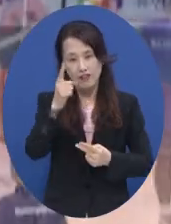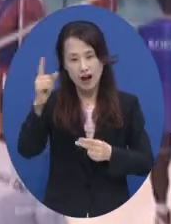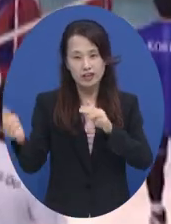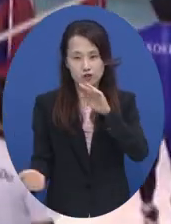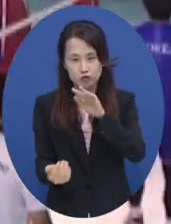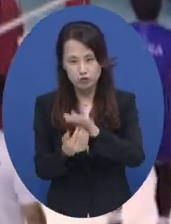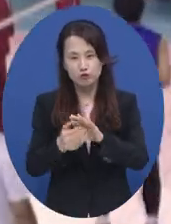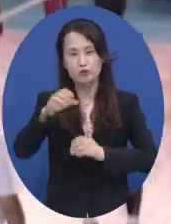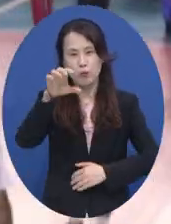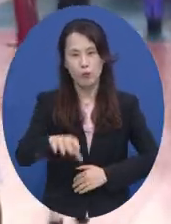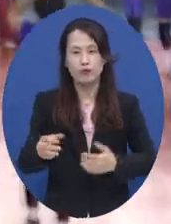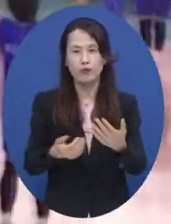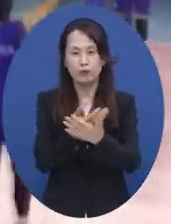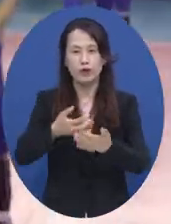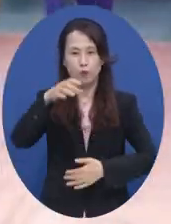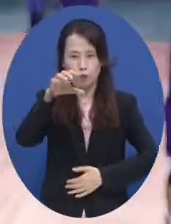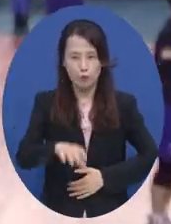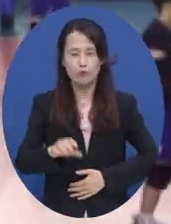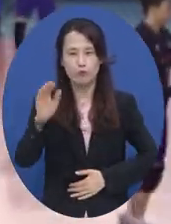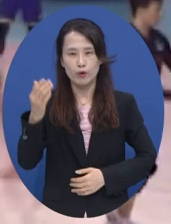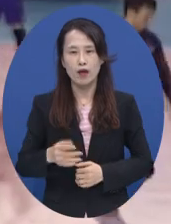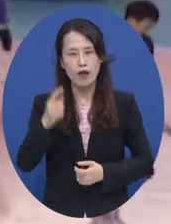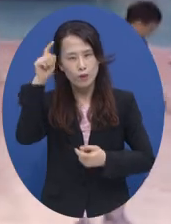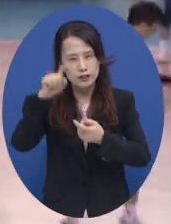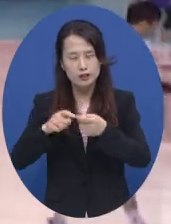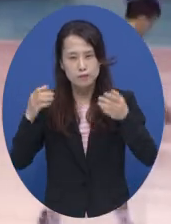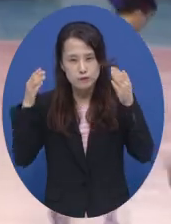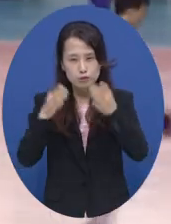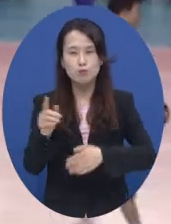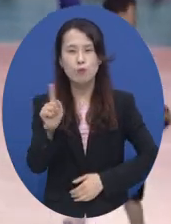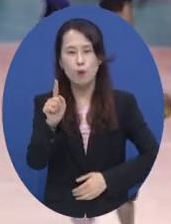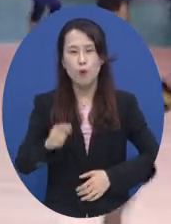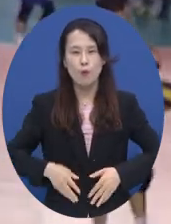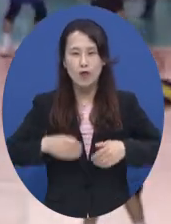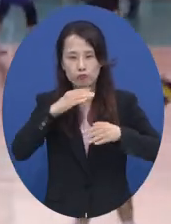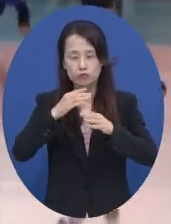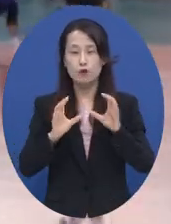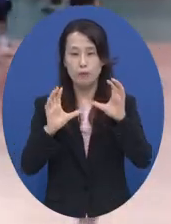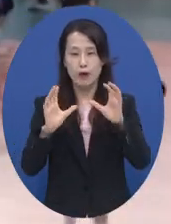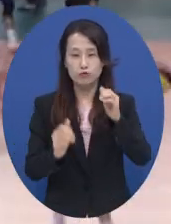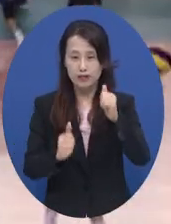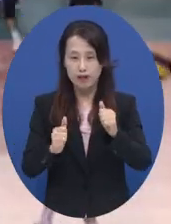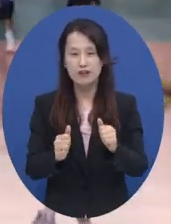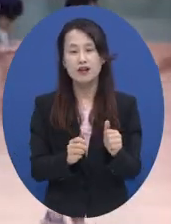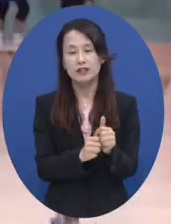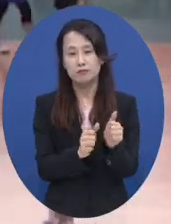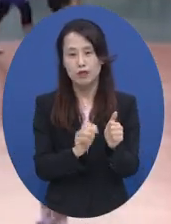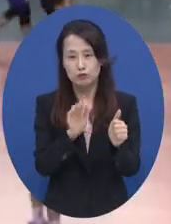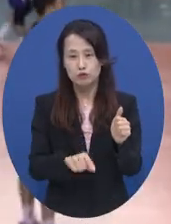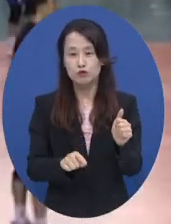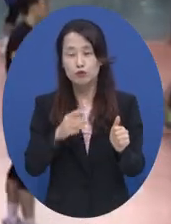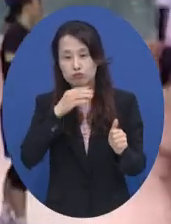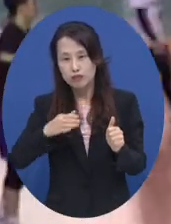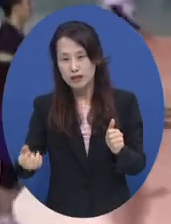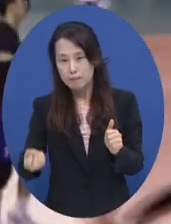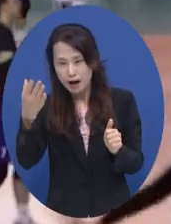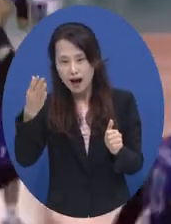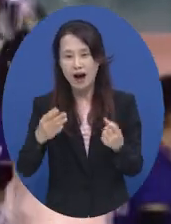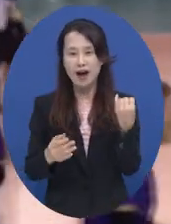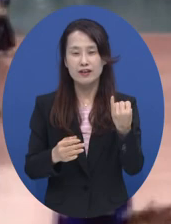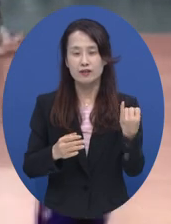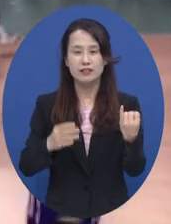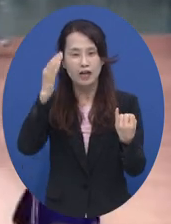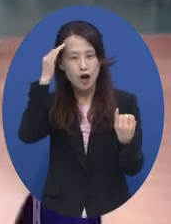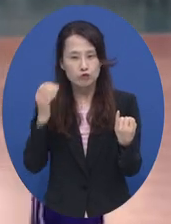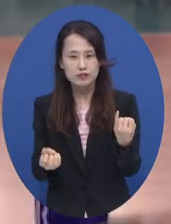화합과 교류의 장이 됐습니다 관심을 모았던 남북 배구 대결은 남자분은 북한 여자분은 한국의 각각